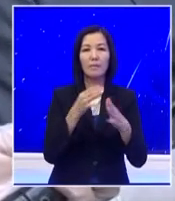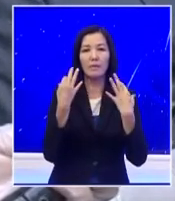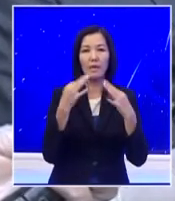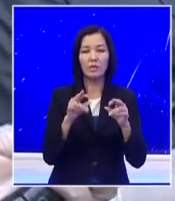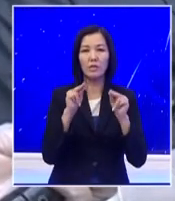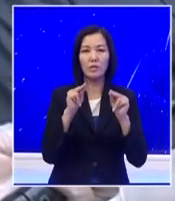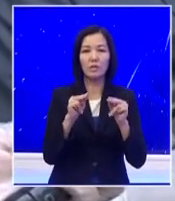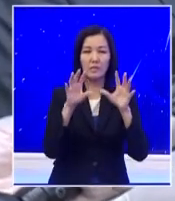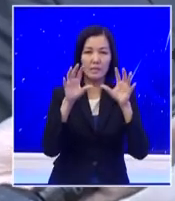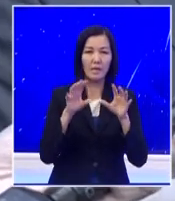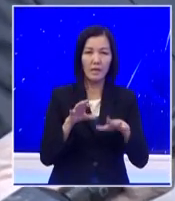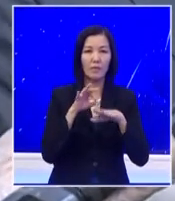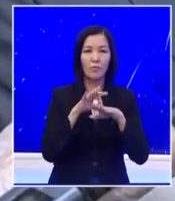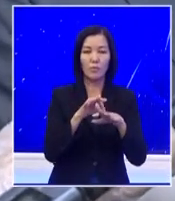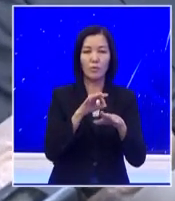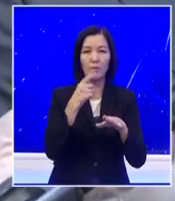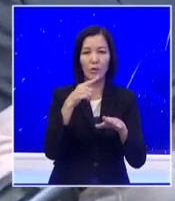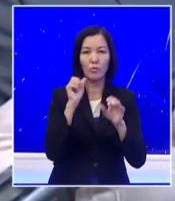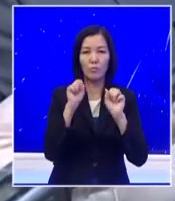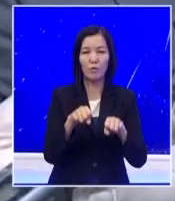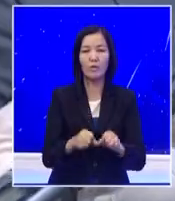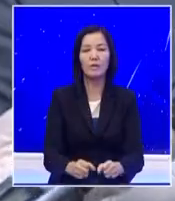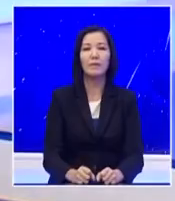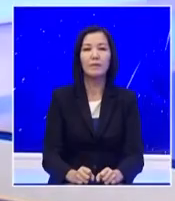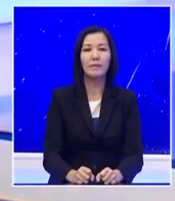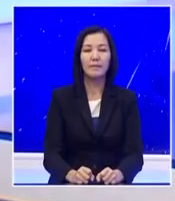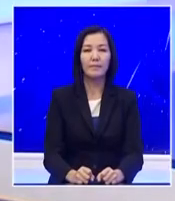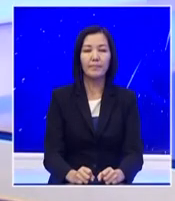Қазақстан заңнамасына сай өтті деп айтуға болады.